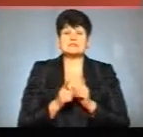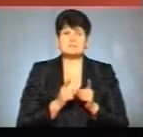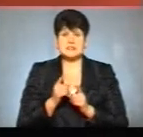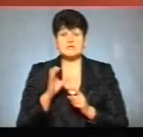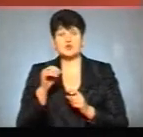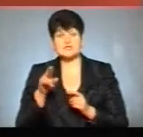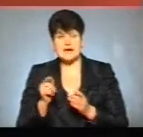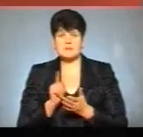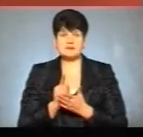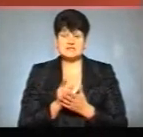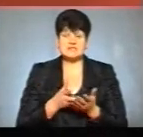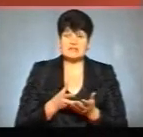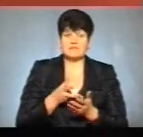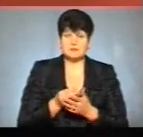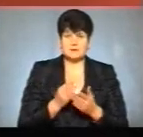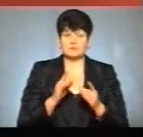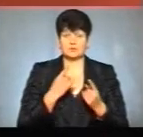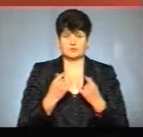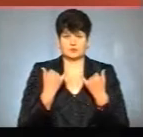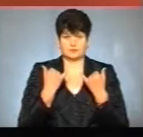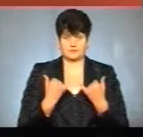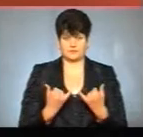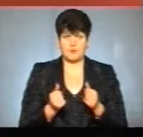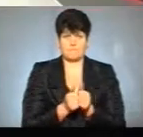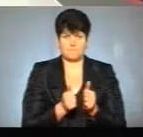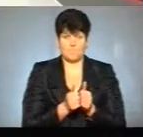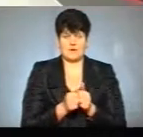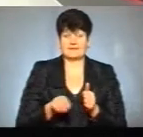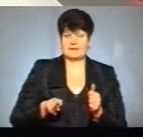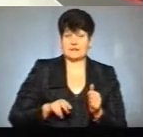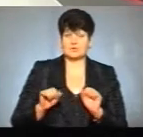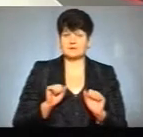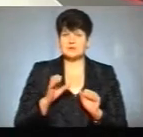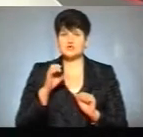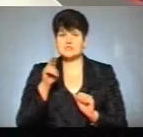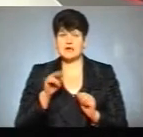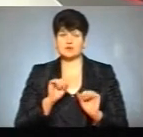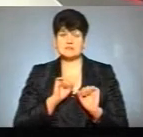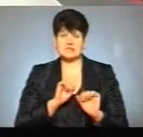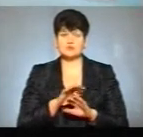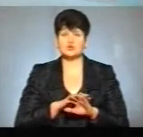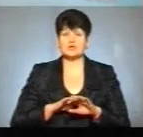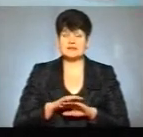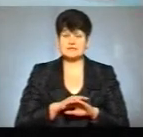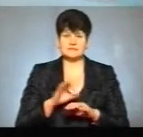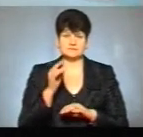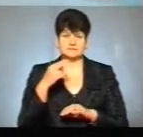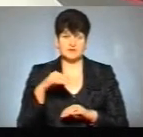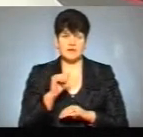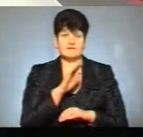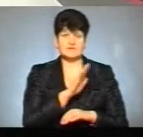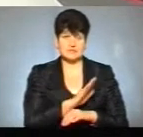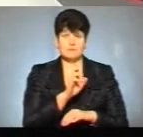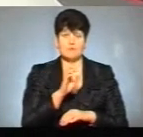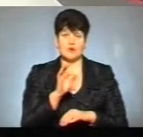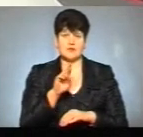пенсійні виплати жителів краю, говоритимемо сьогодні. Поряд зі мною директор департаменту соціального захисту населення облдержадміністрації Вадим Боярський.